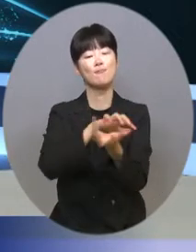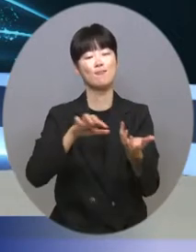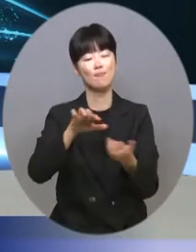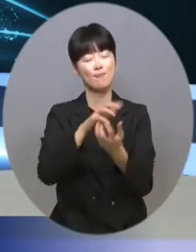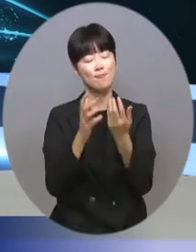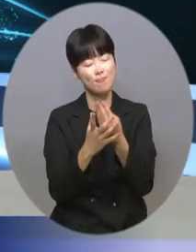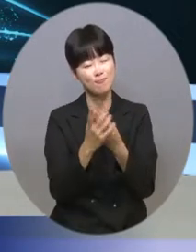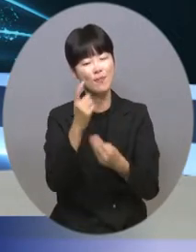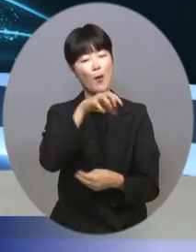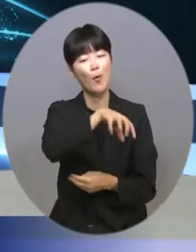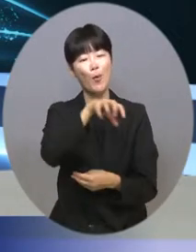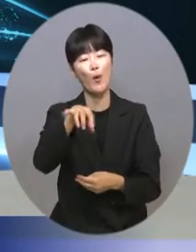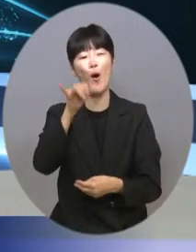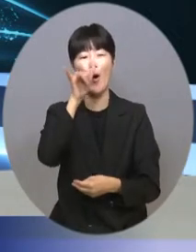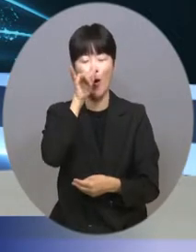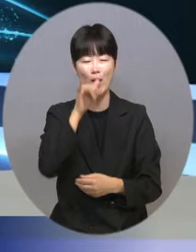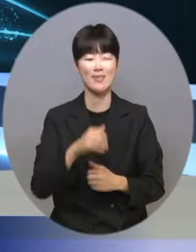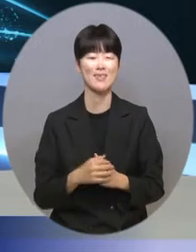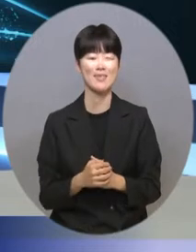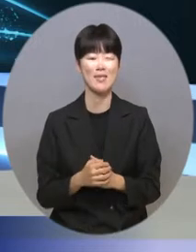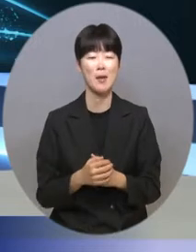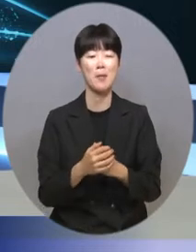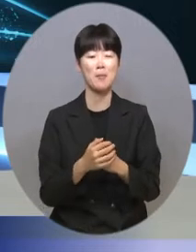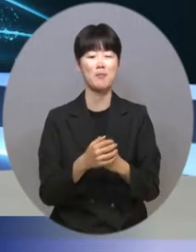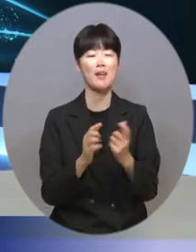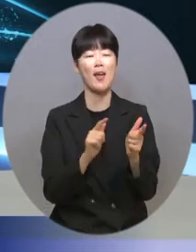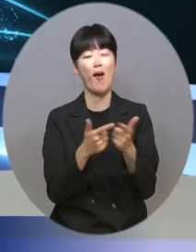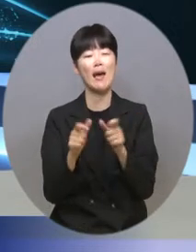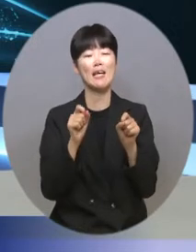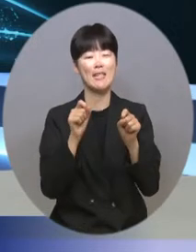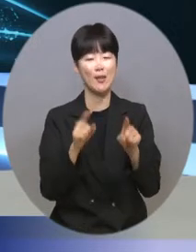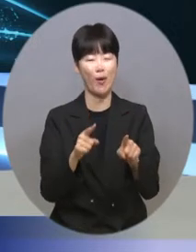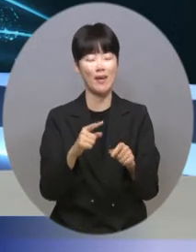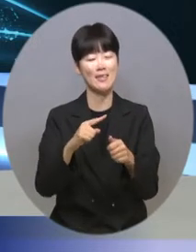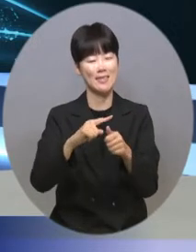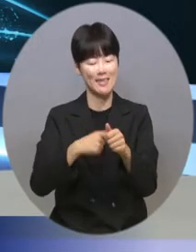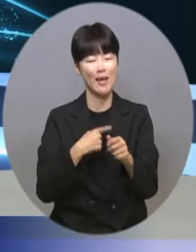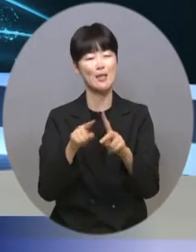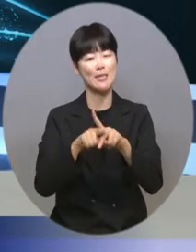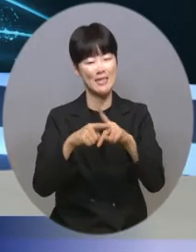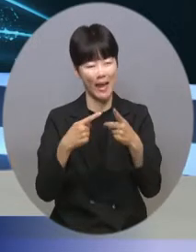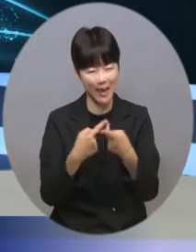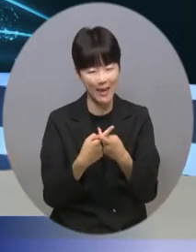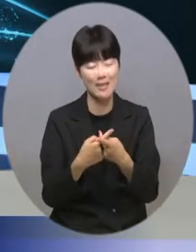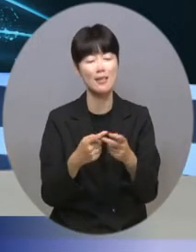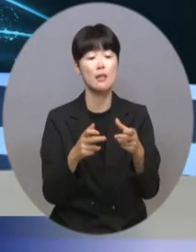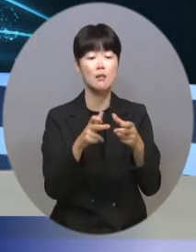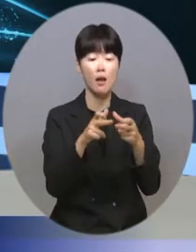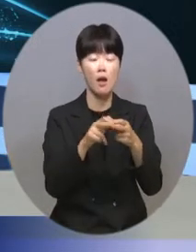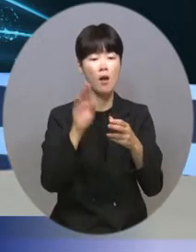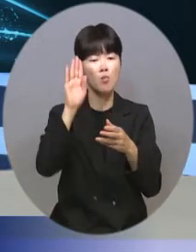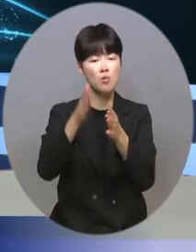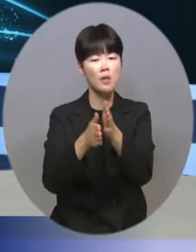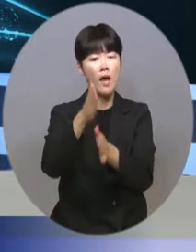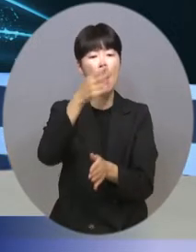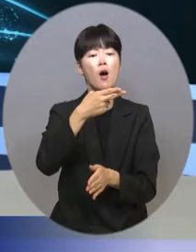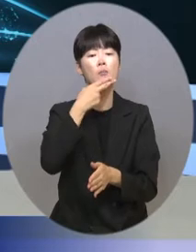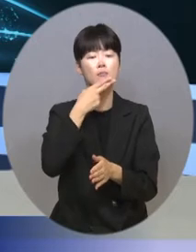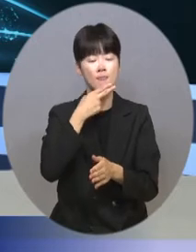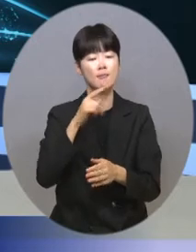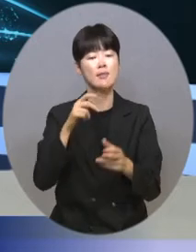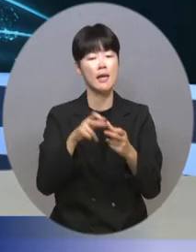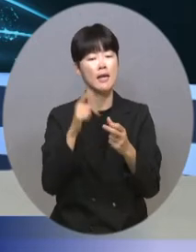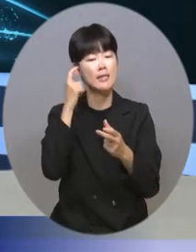있습니다 함께 올리는 다양한 기회를 통해 서로를 이해하면서 장애가 더 이상 장벽이 되지 않는